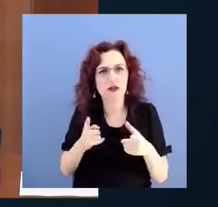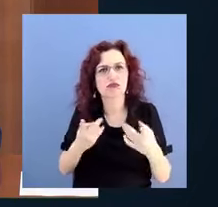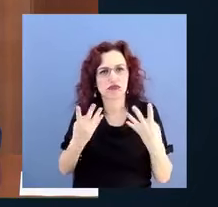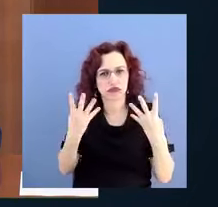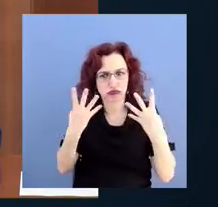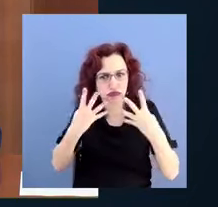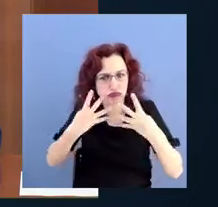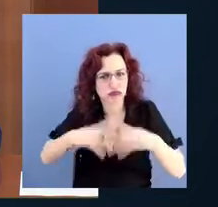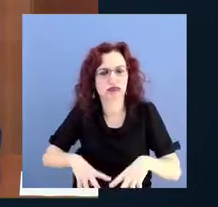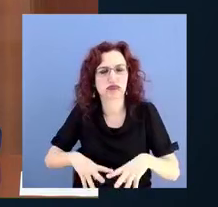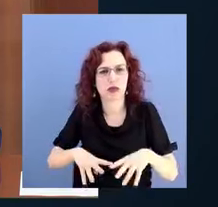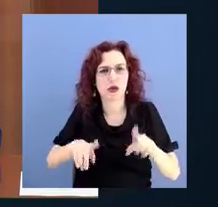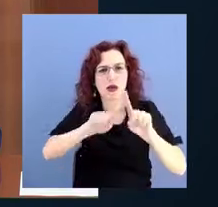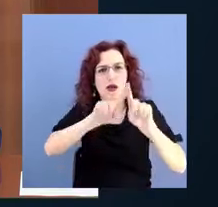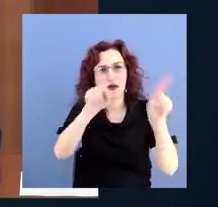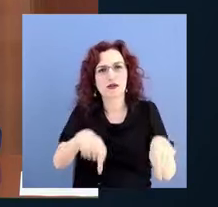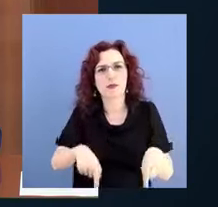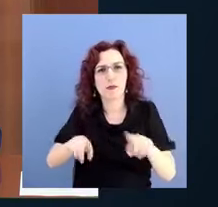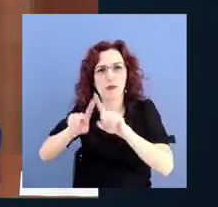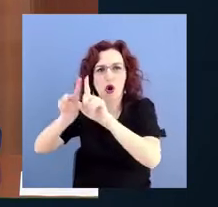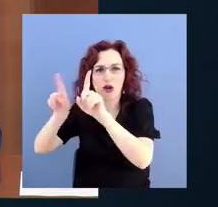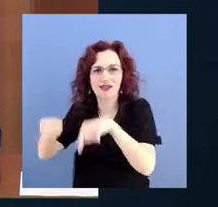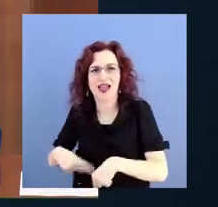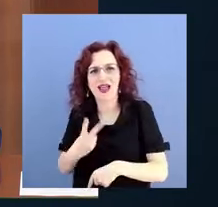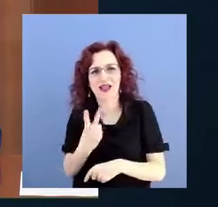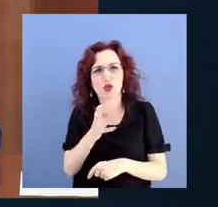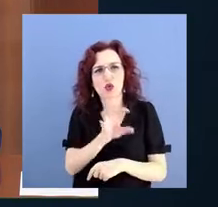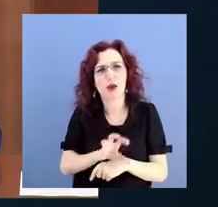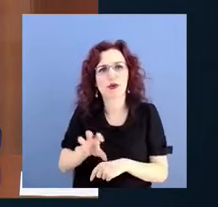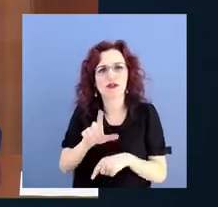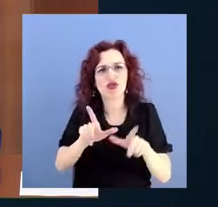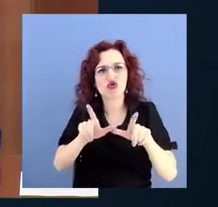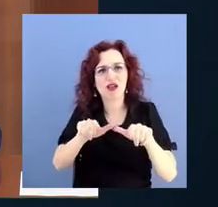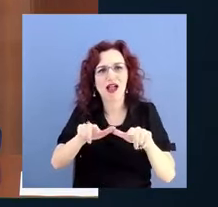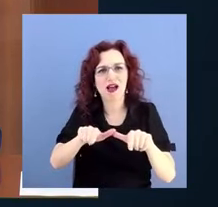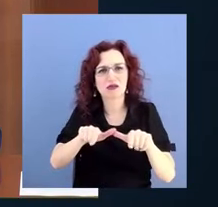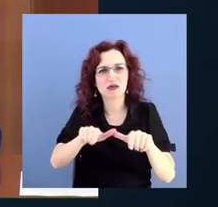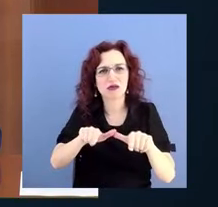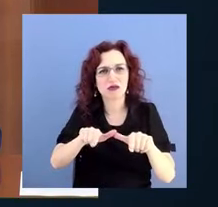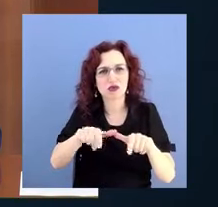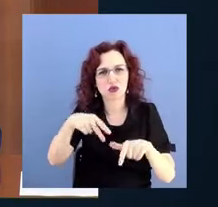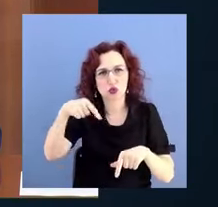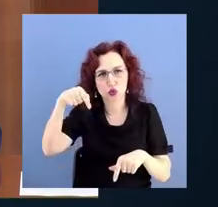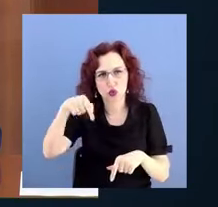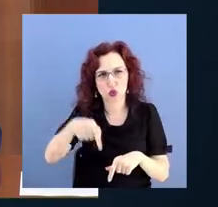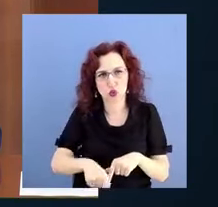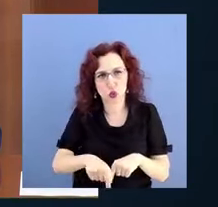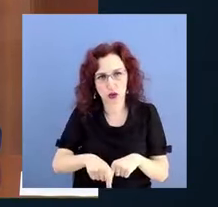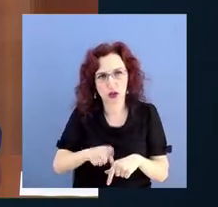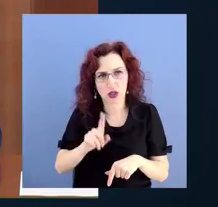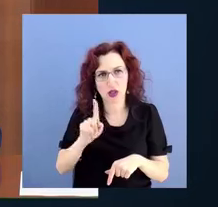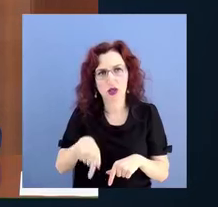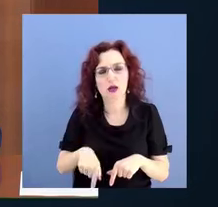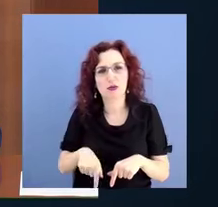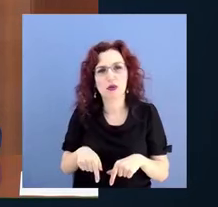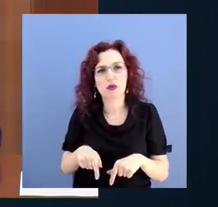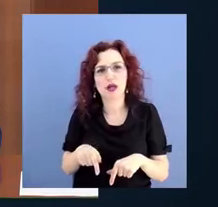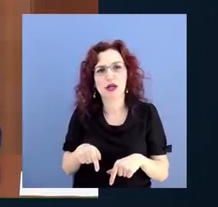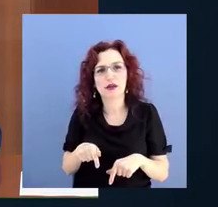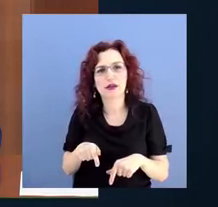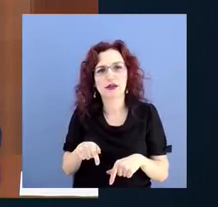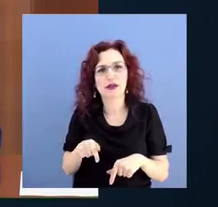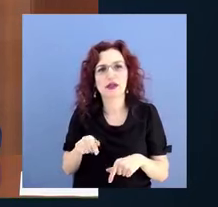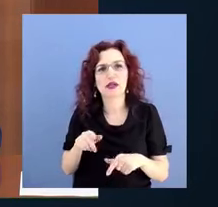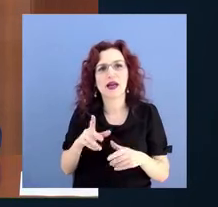gli sportelli delle due province del lazio sud così come pure mi ha dovuto ringraziamento a the beat che è il nostro omologo